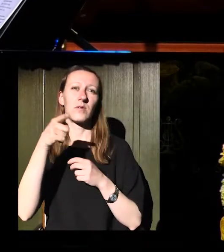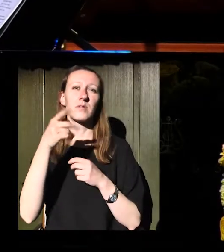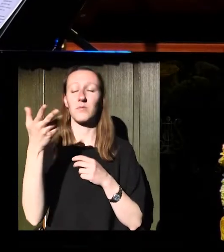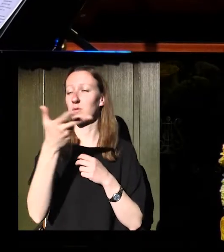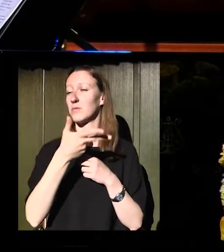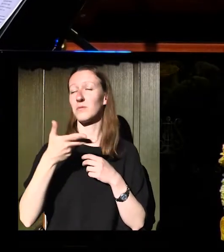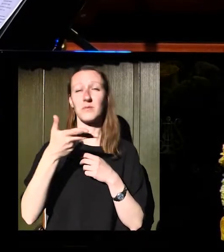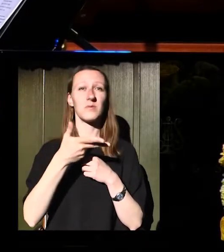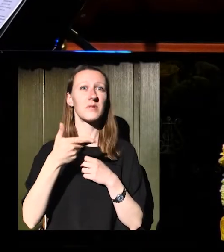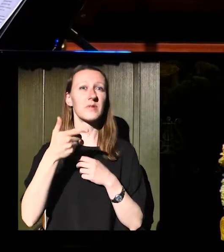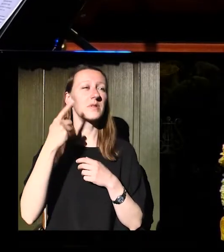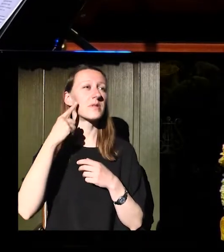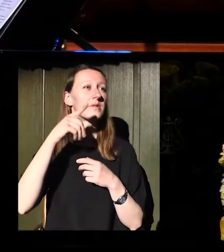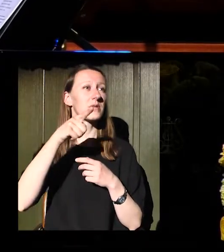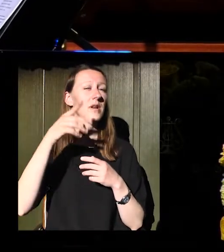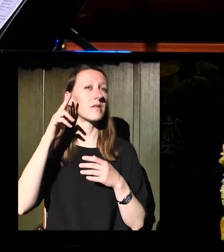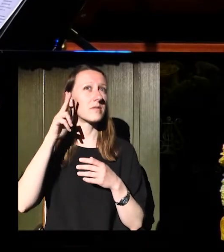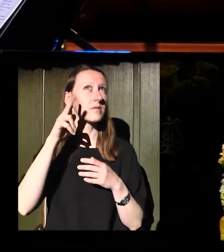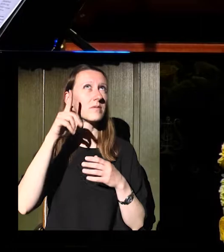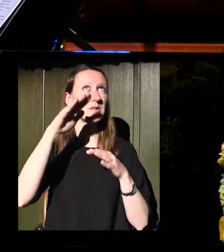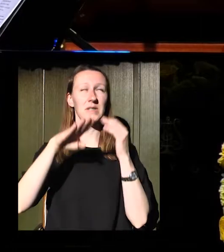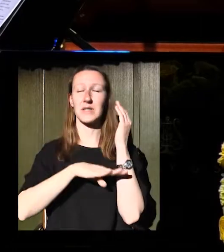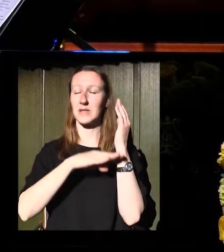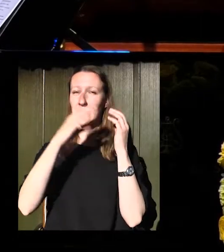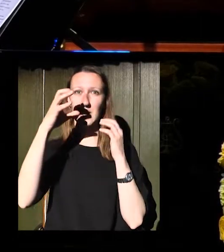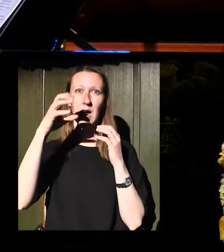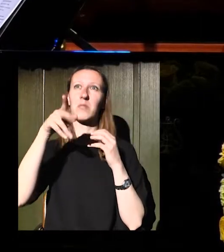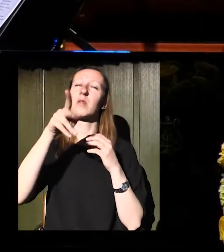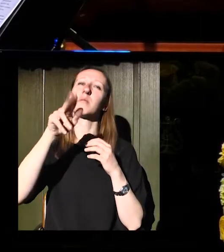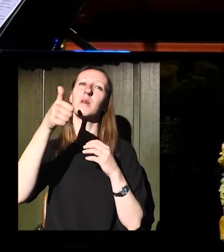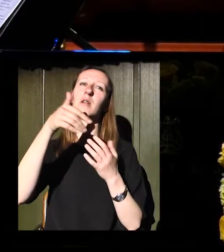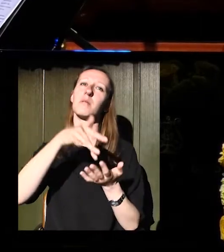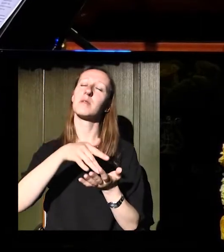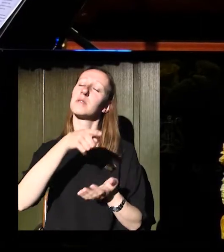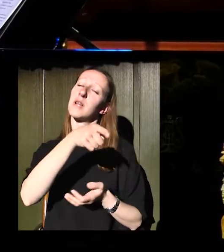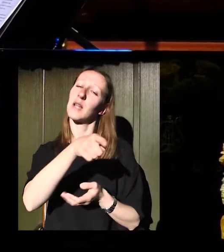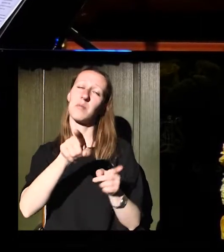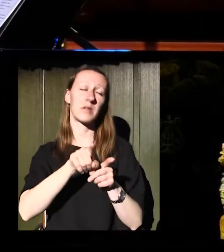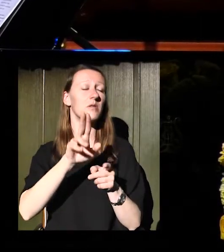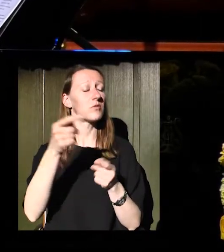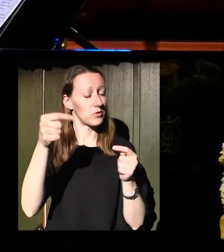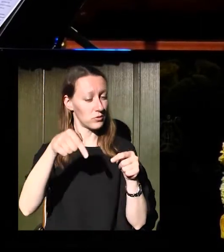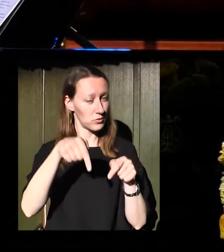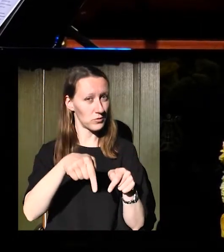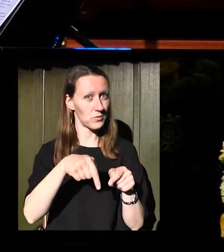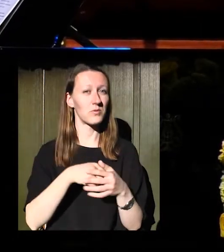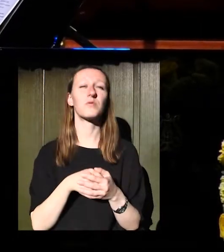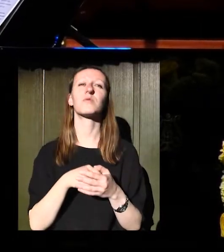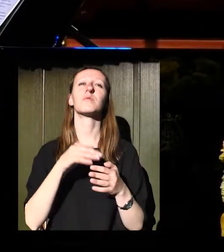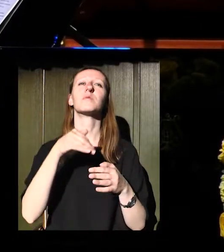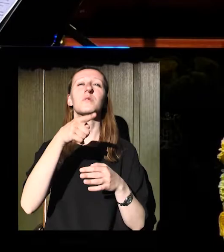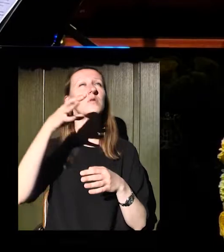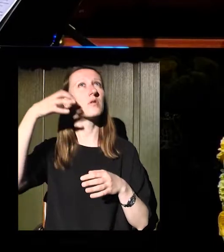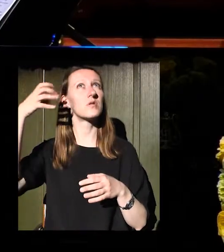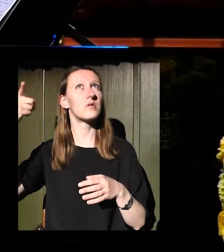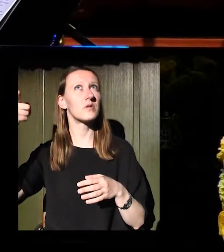Siamo in tre sotto l'albero maestro, c'è un posto anche per te. Poi